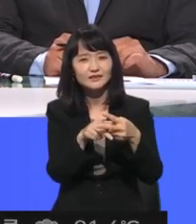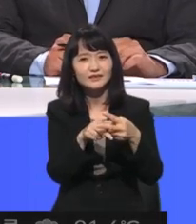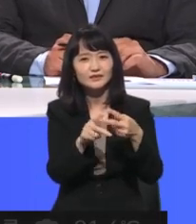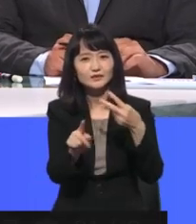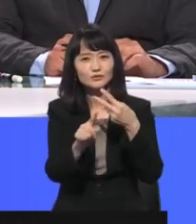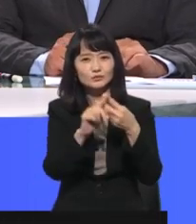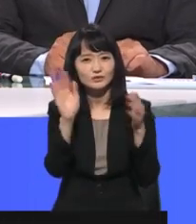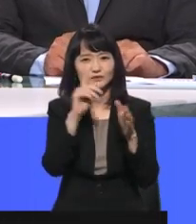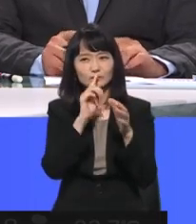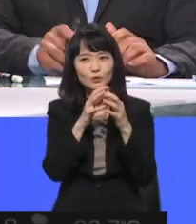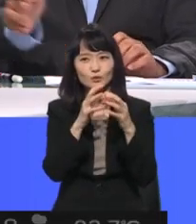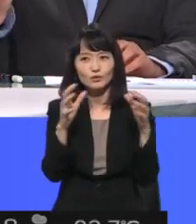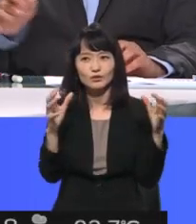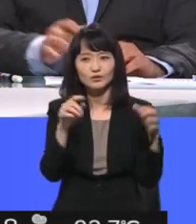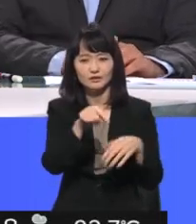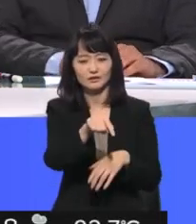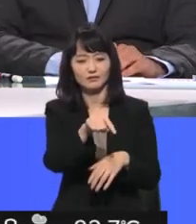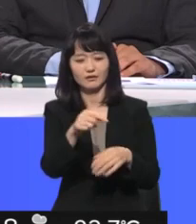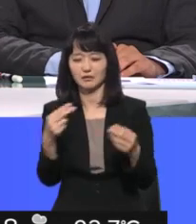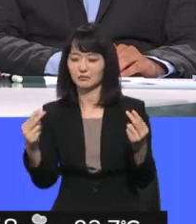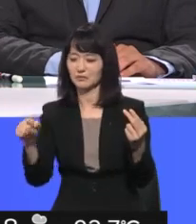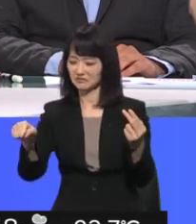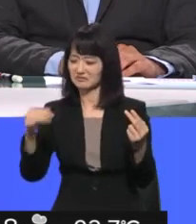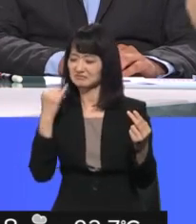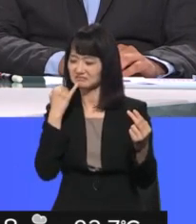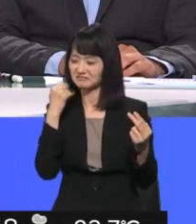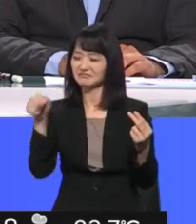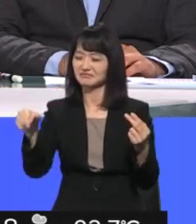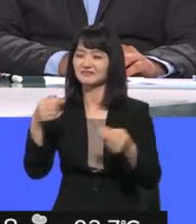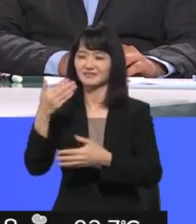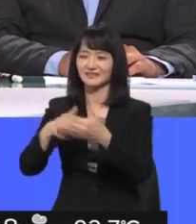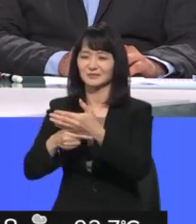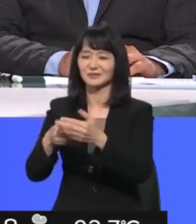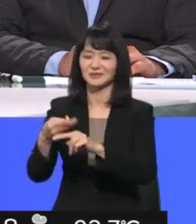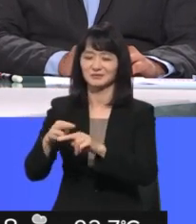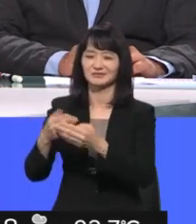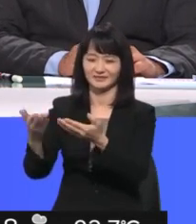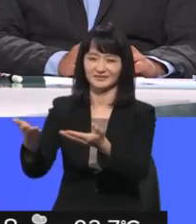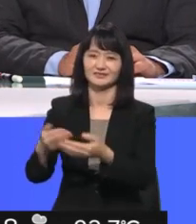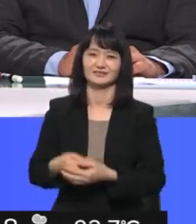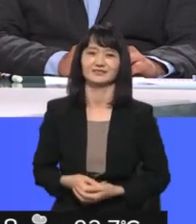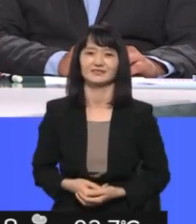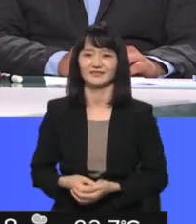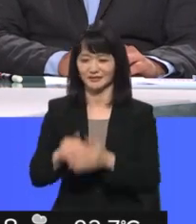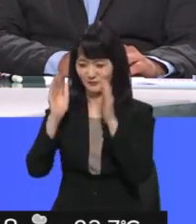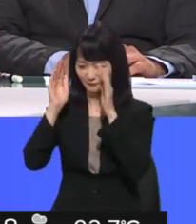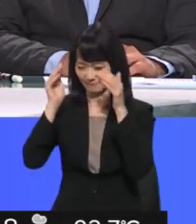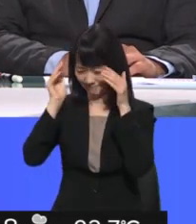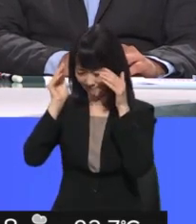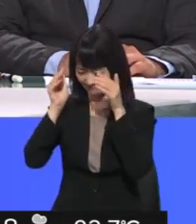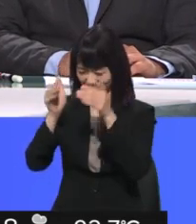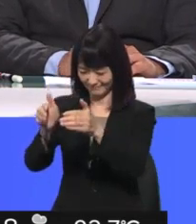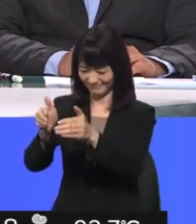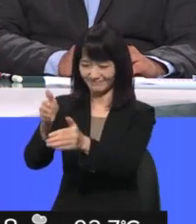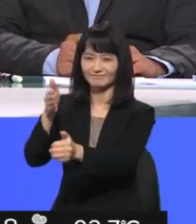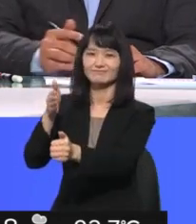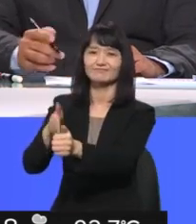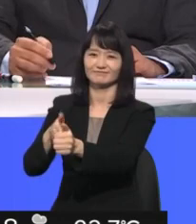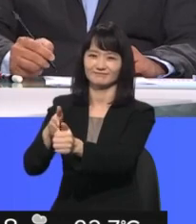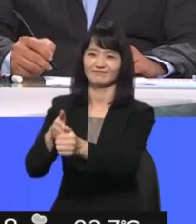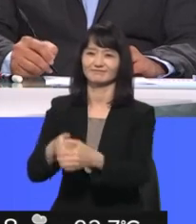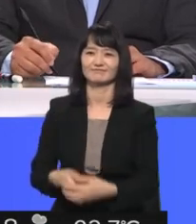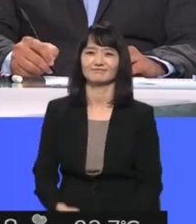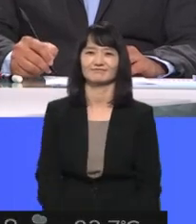예 그거에 비하면 훨씬 나온 거죠 일단 영아트 께서 드리게 는 해야 나와 잔 님 수업에 집중이 들어서 해서 사업에도 하던가 해야 됩니다